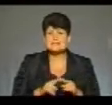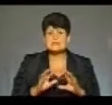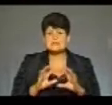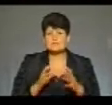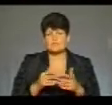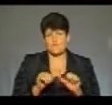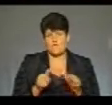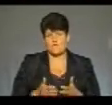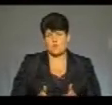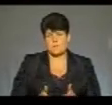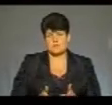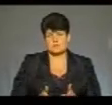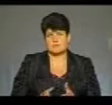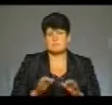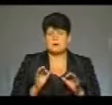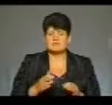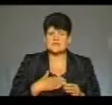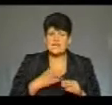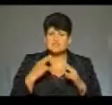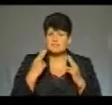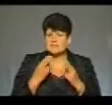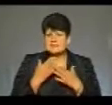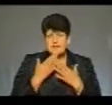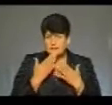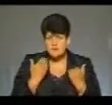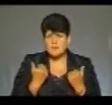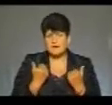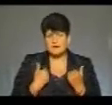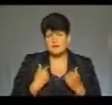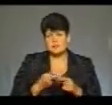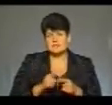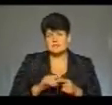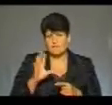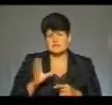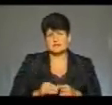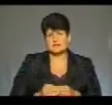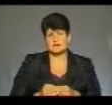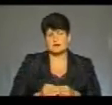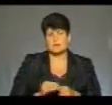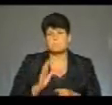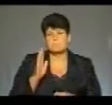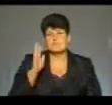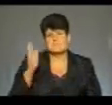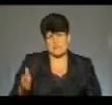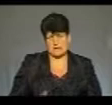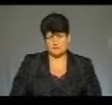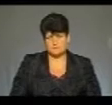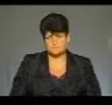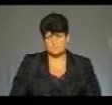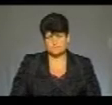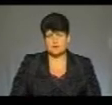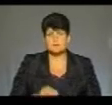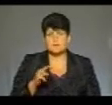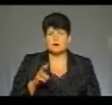формат. Правда, в нашій федерації на то немає, але я думаю, все якби... перспективі. Михайло